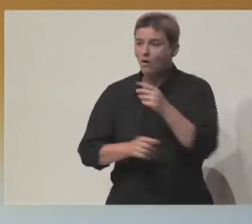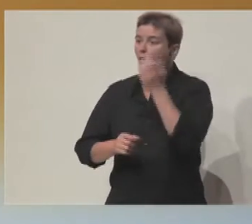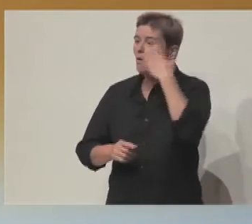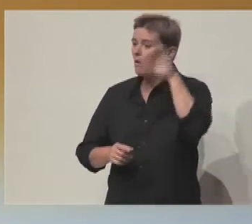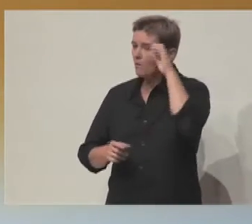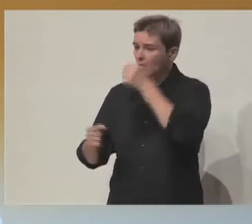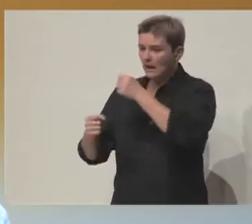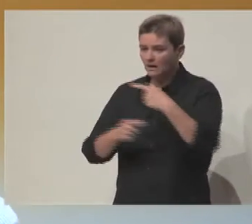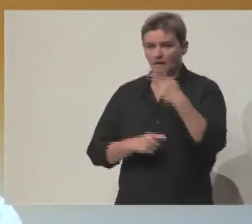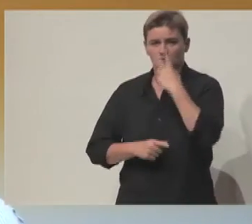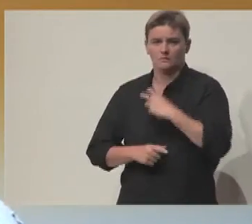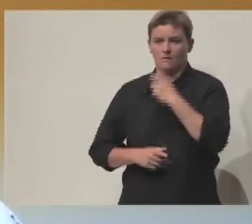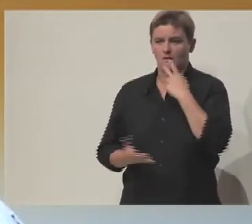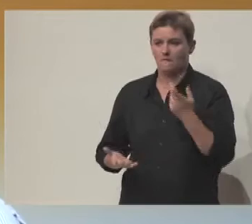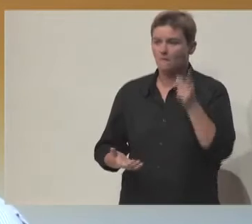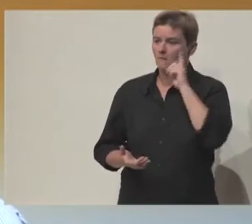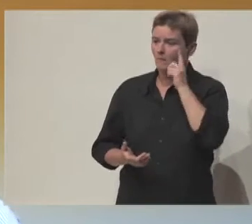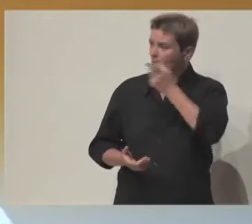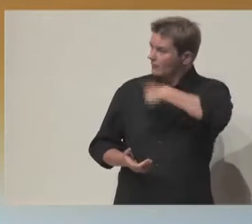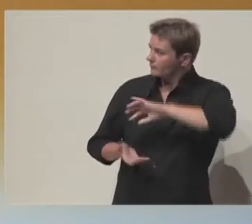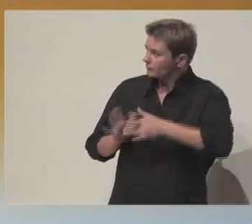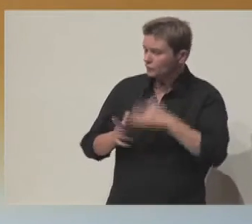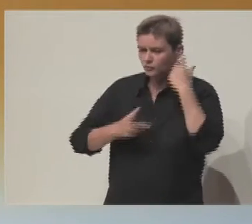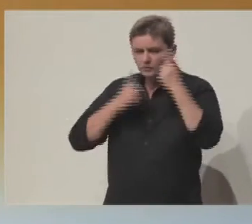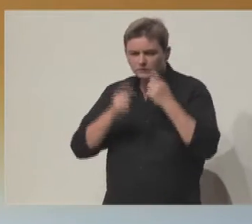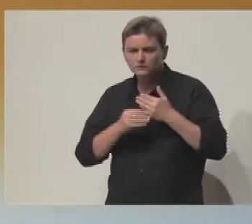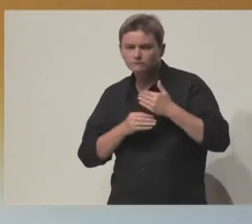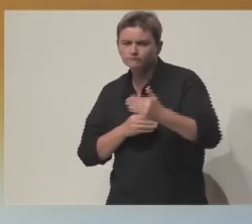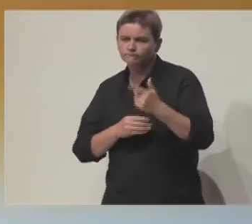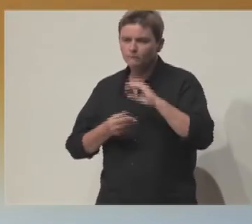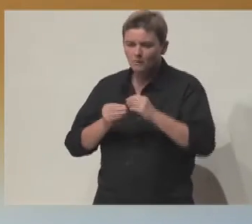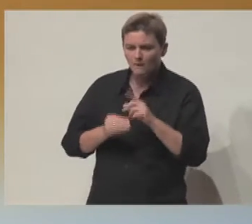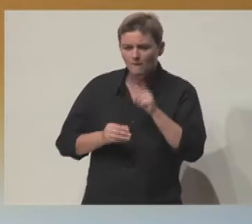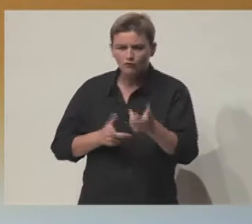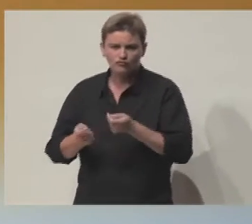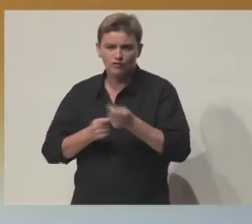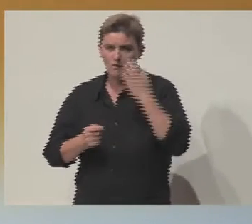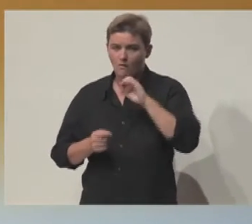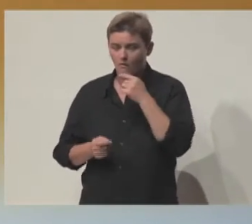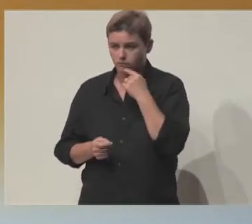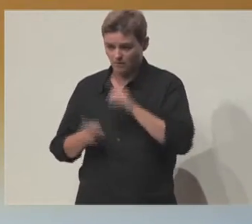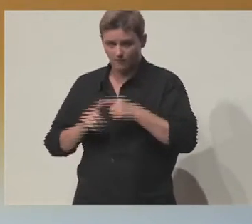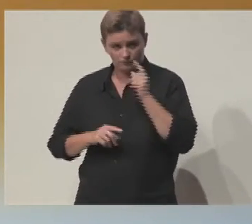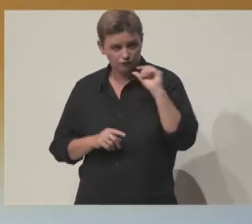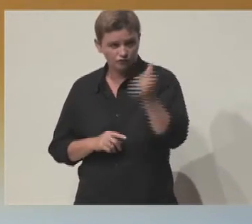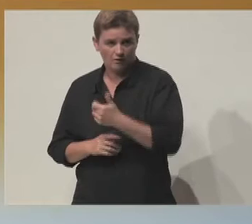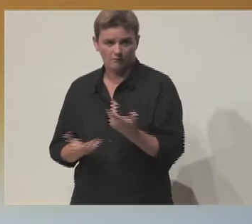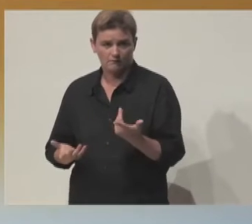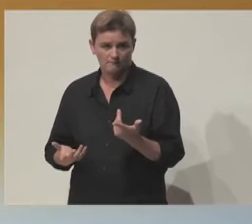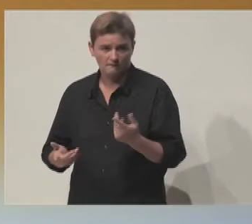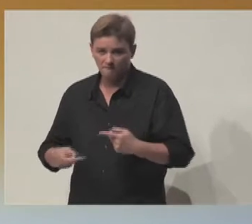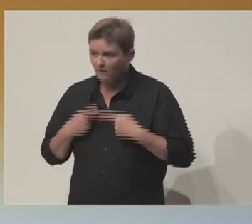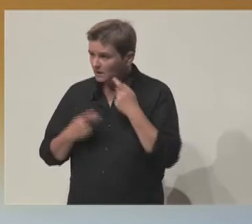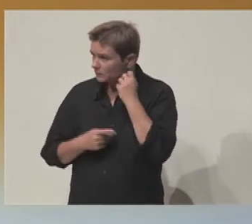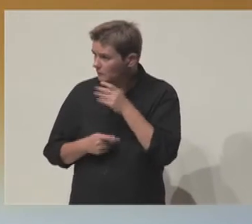les grandes questions que nous leur sommes nous allons avoir à résoudre elle regarde chacun d'entre nous dans